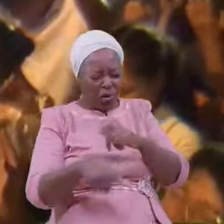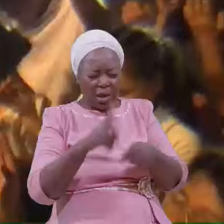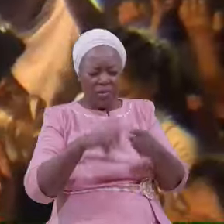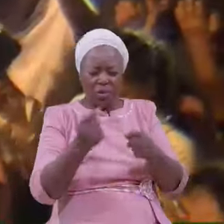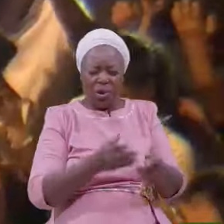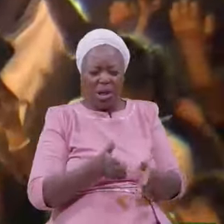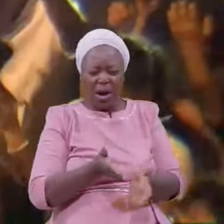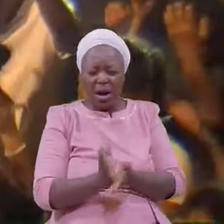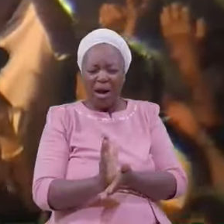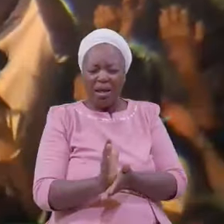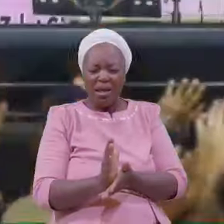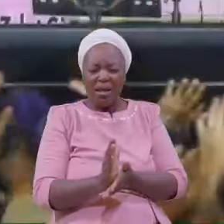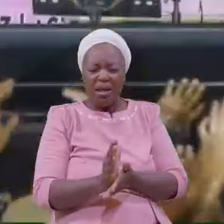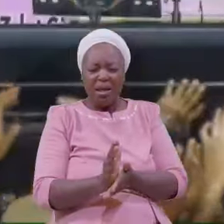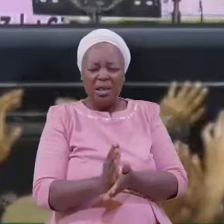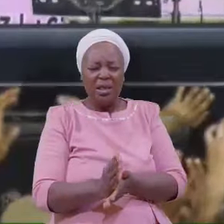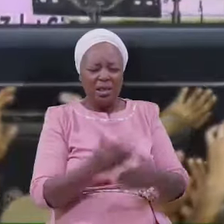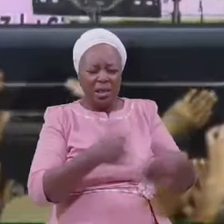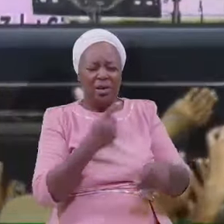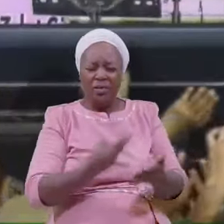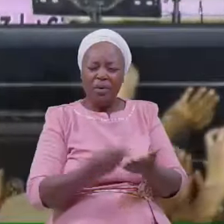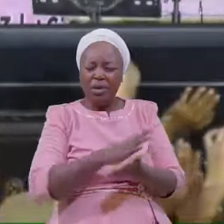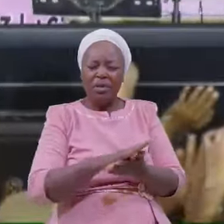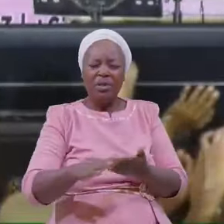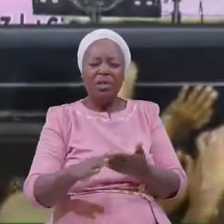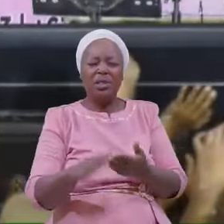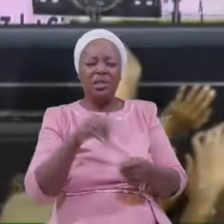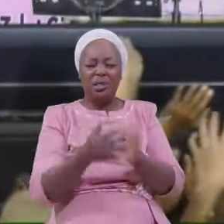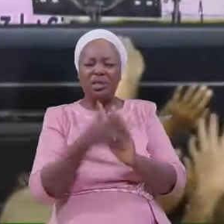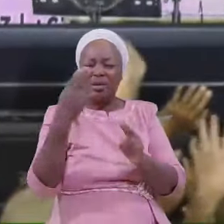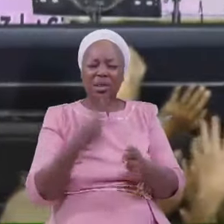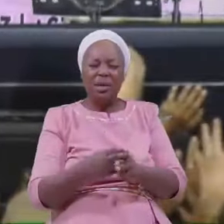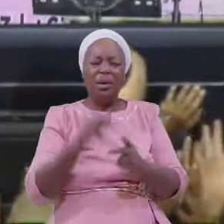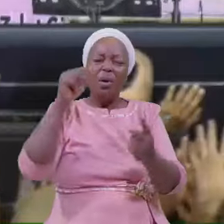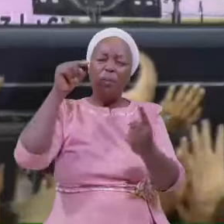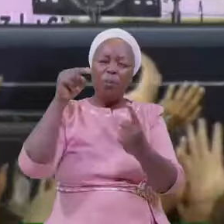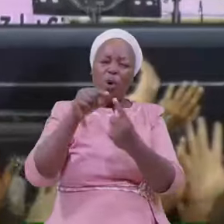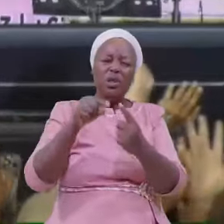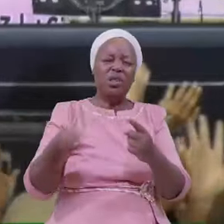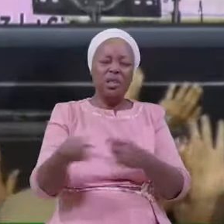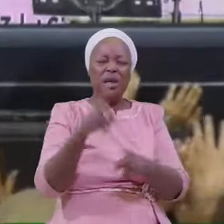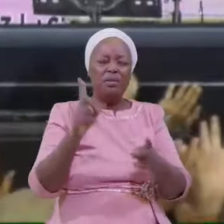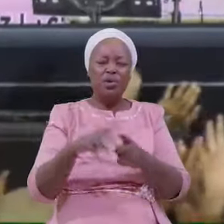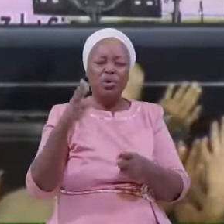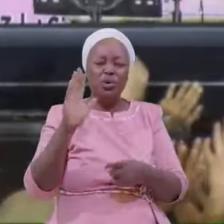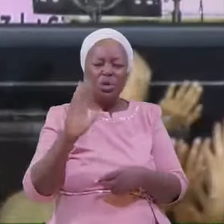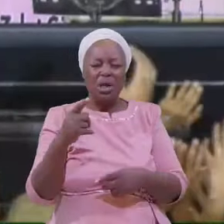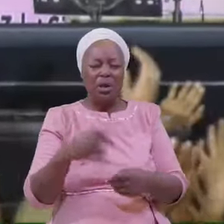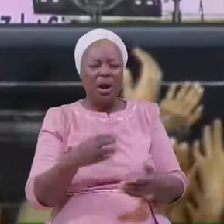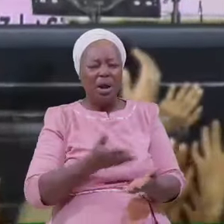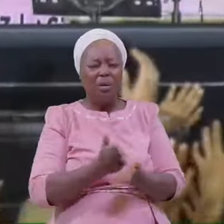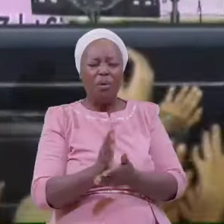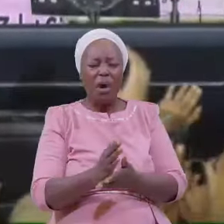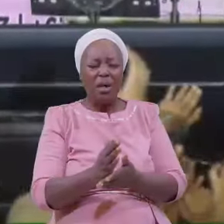your righteousness. Pumarito turn them to the right side of your righteousness. Pumunta ka